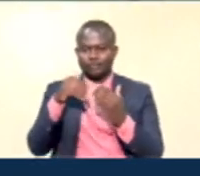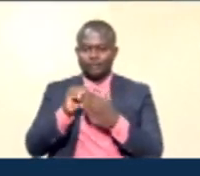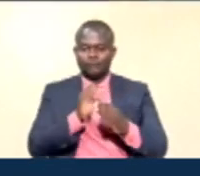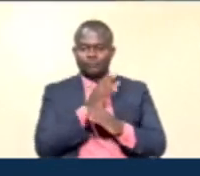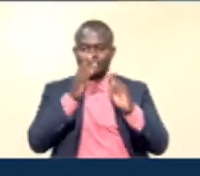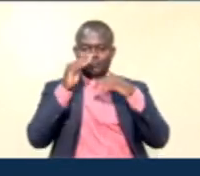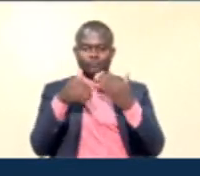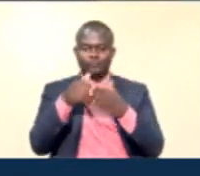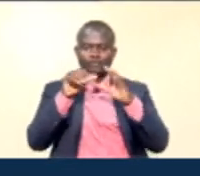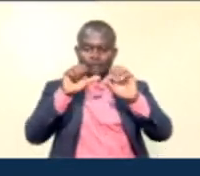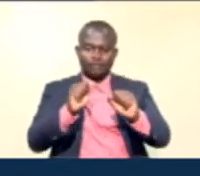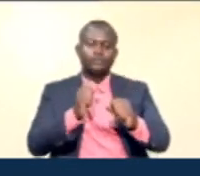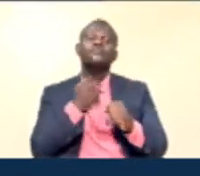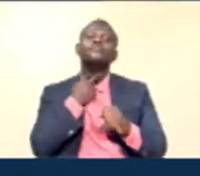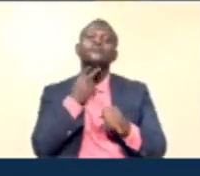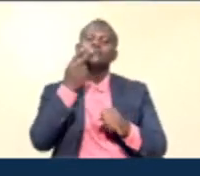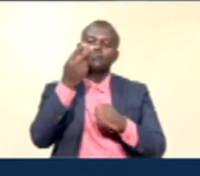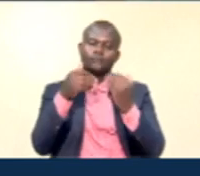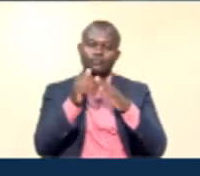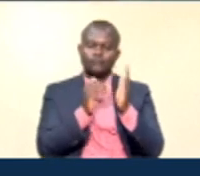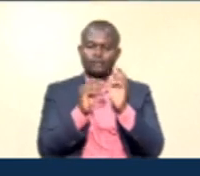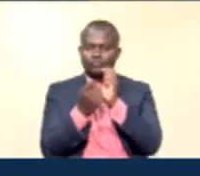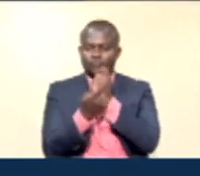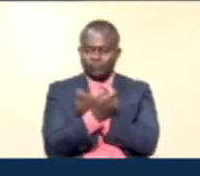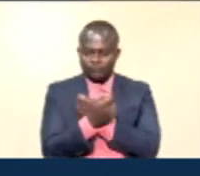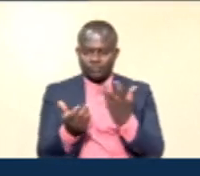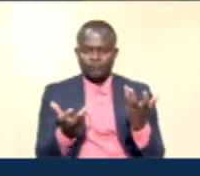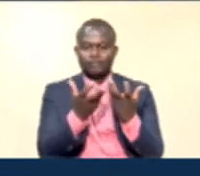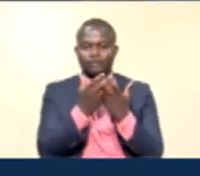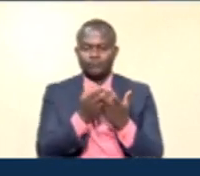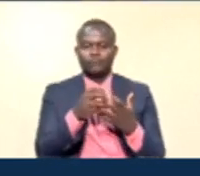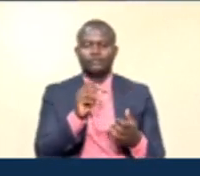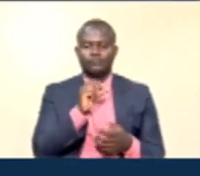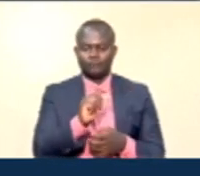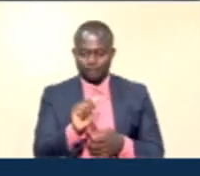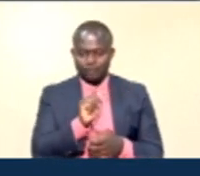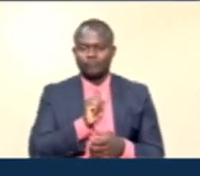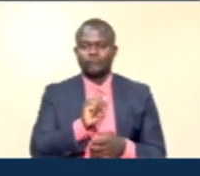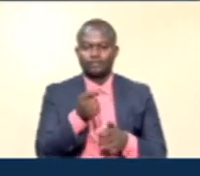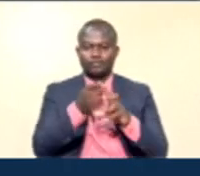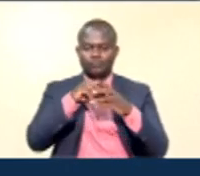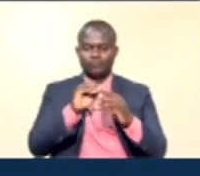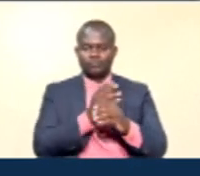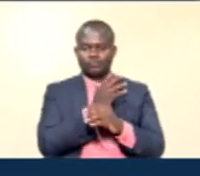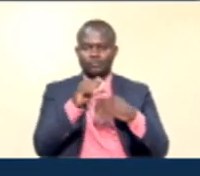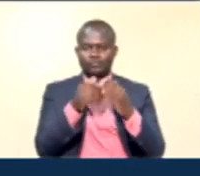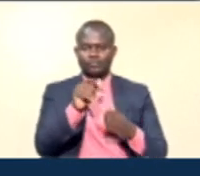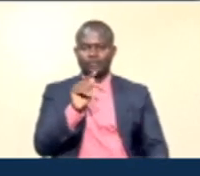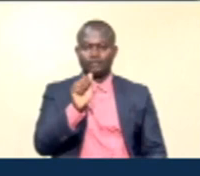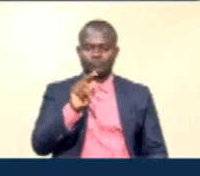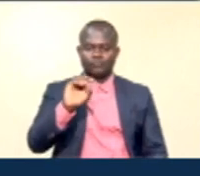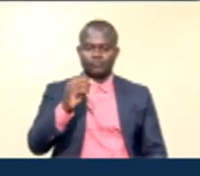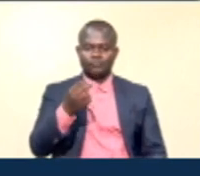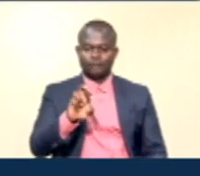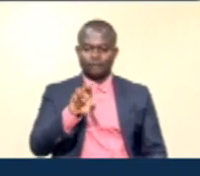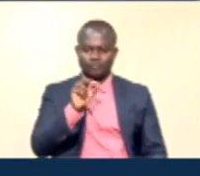umuhanzi akamufatamo amajwi ari nako ahindukira akayahuza n'injyana y'umuziki bikavamo indirimbo kanuhere Ruth